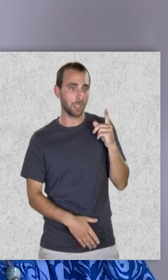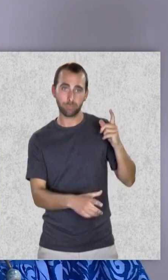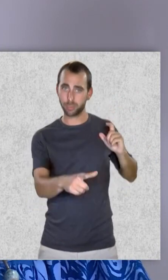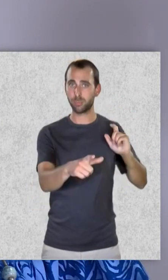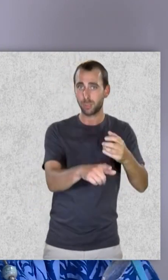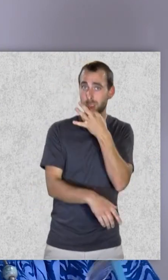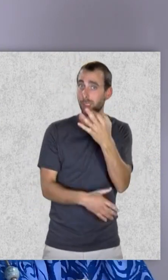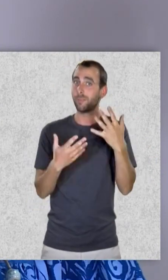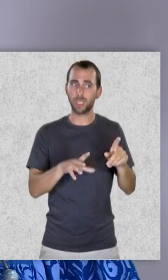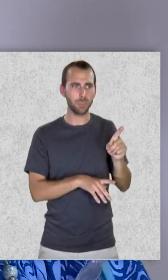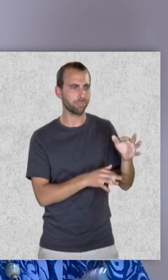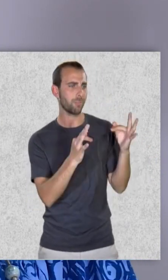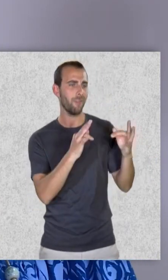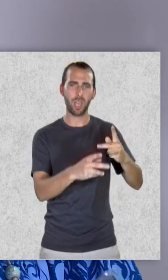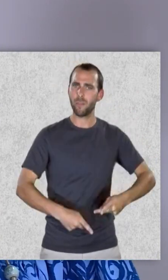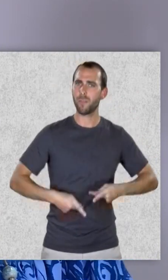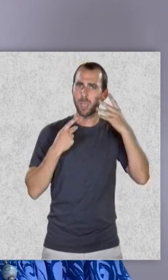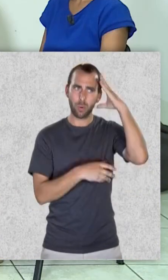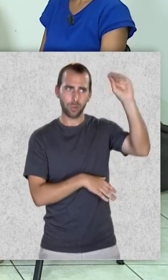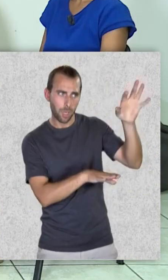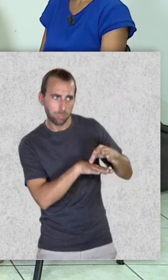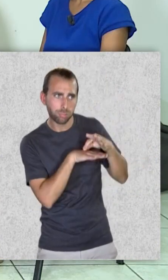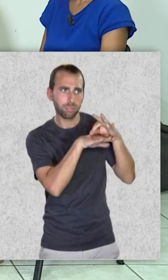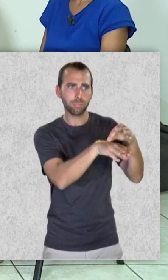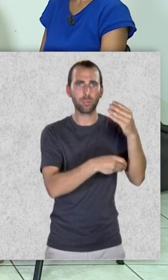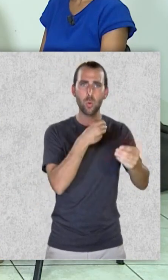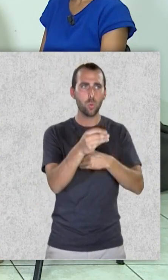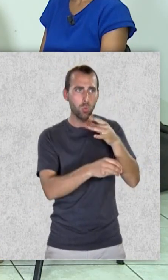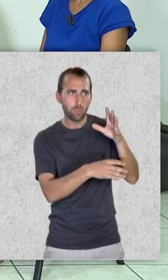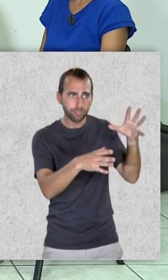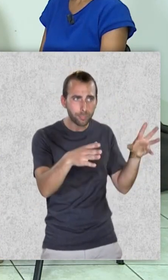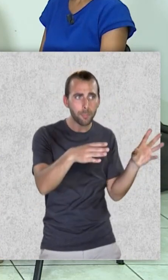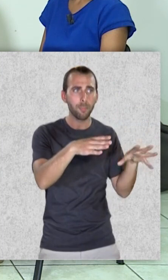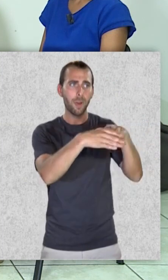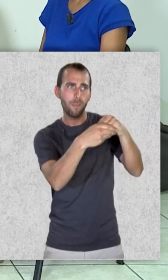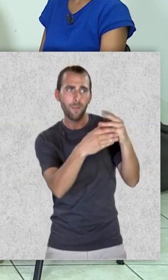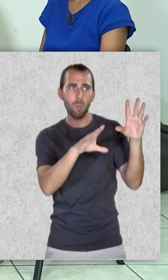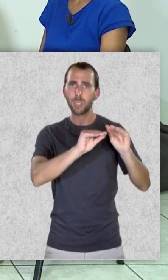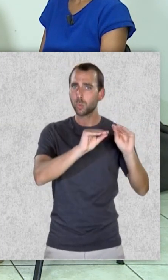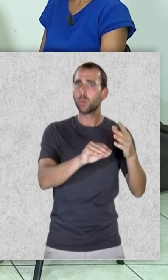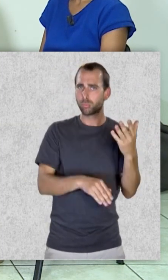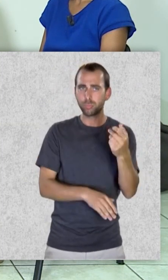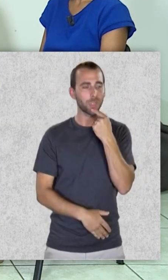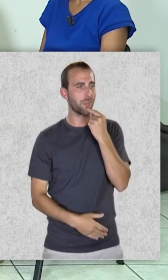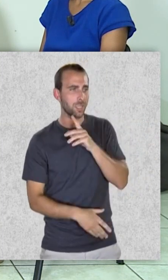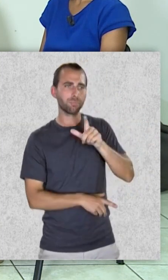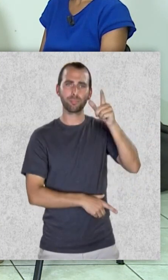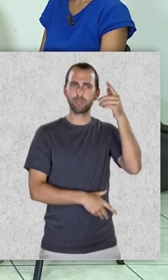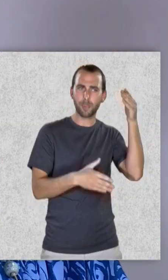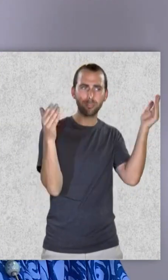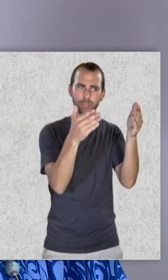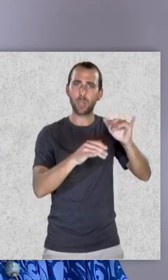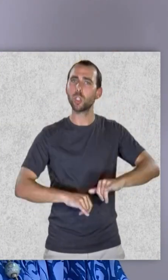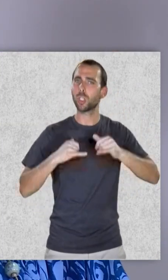vie professionnelle ou vers une formation. Donc ça concerne surtout les jeunes sourds qui sont déscolarisés,